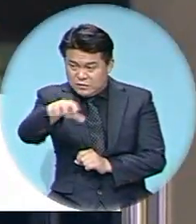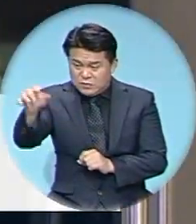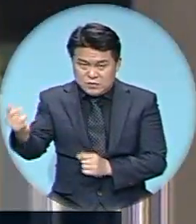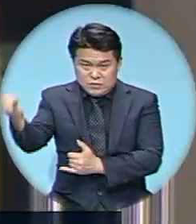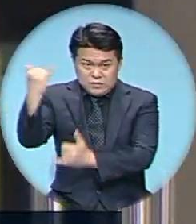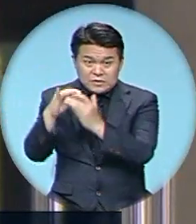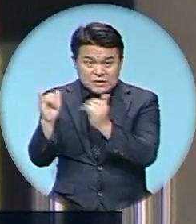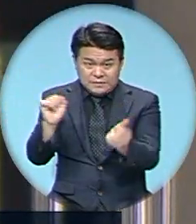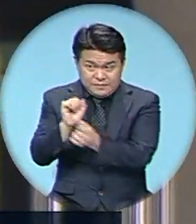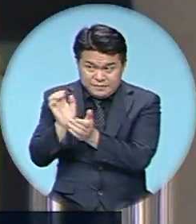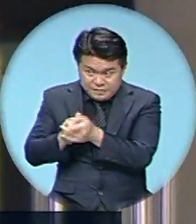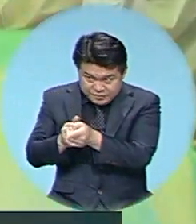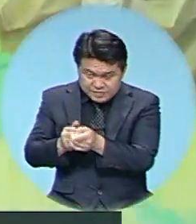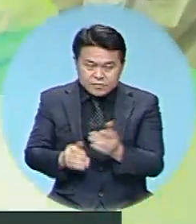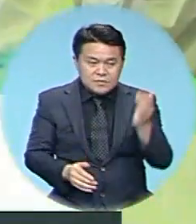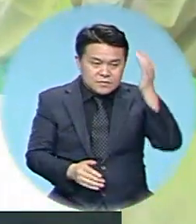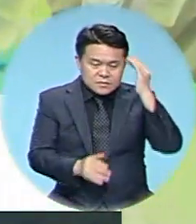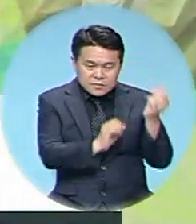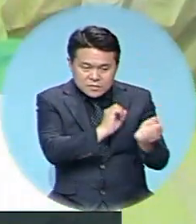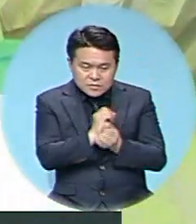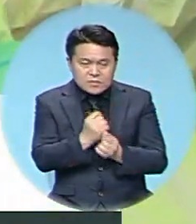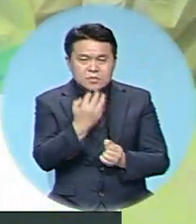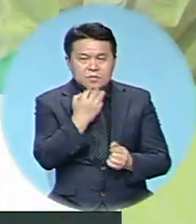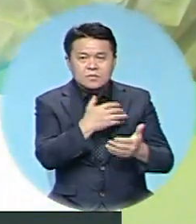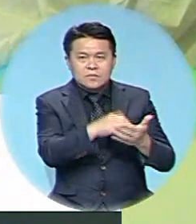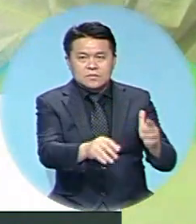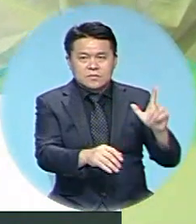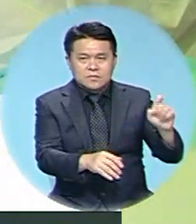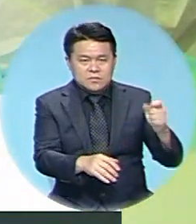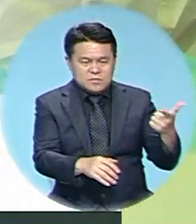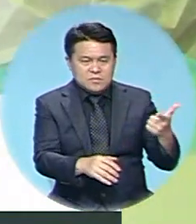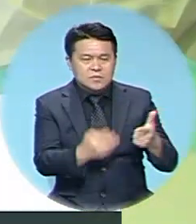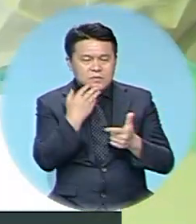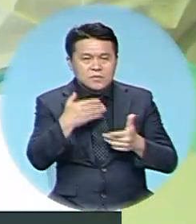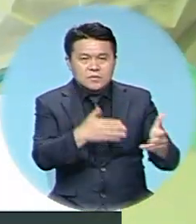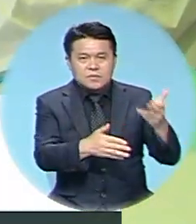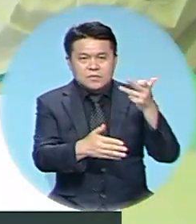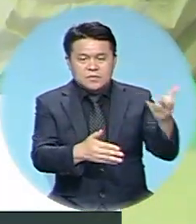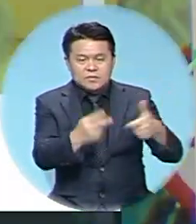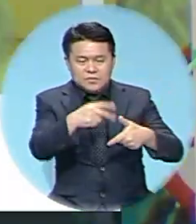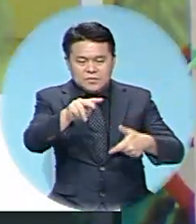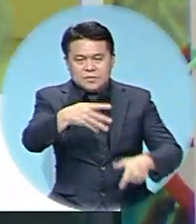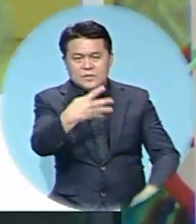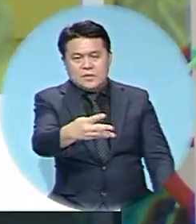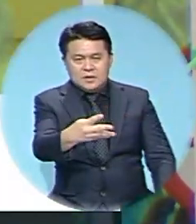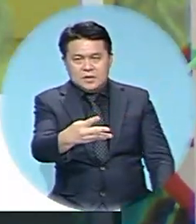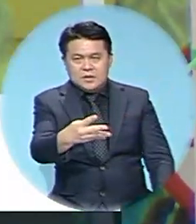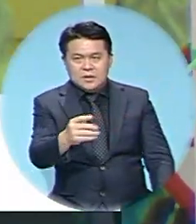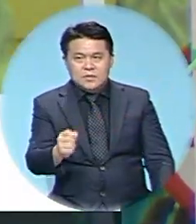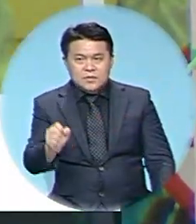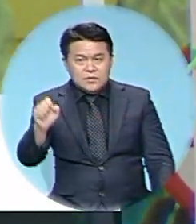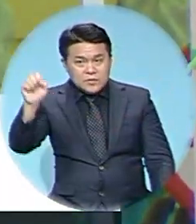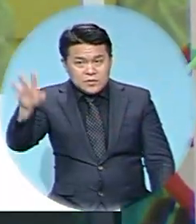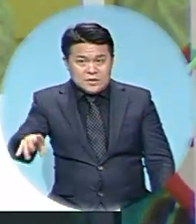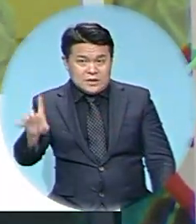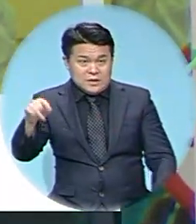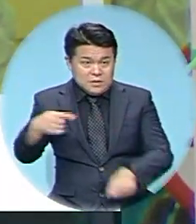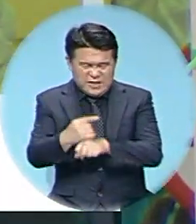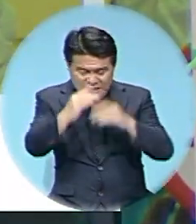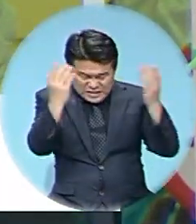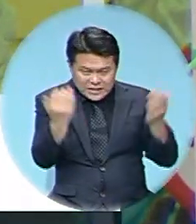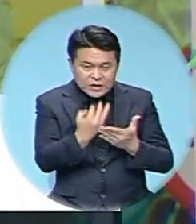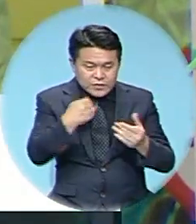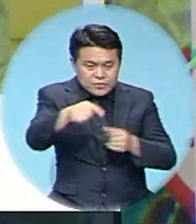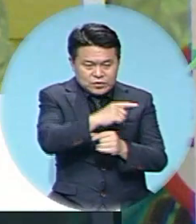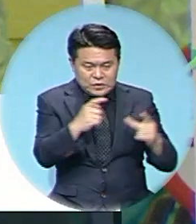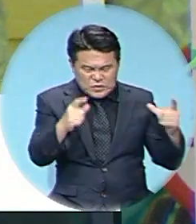입국했습니다. 국내 발생은 서울 16명, 경기 8명, 인천 4명 등 광주에서 나온 1명을 제외하고는 모두